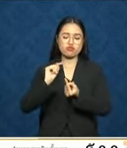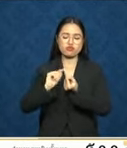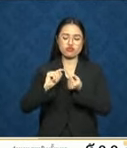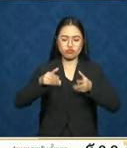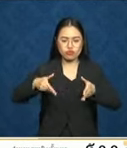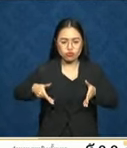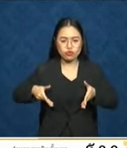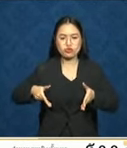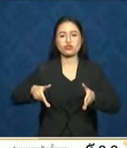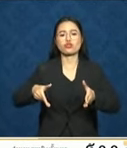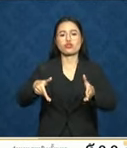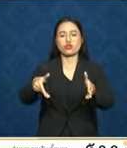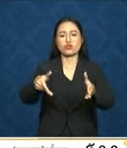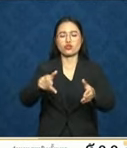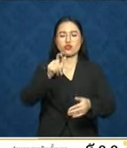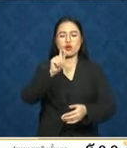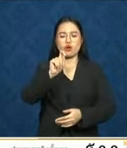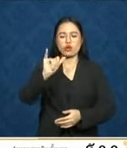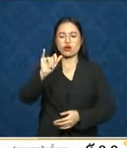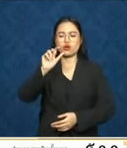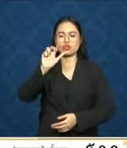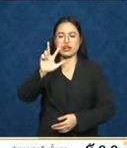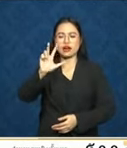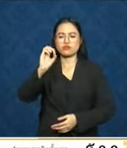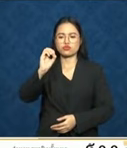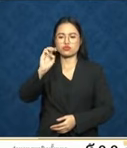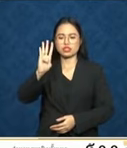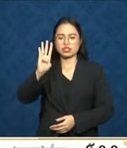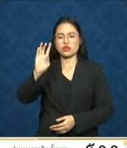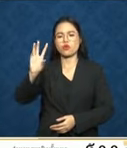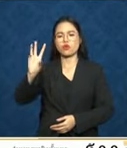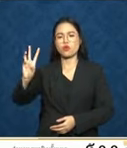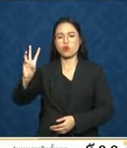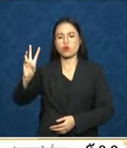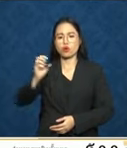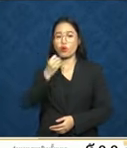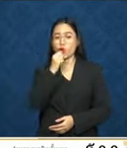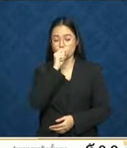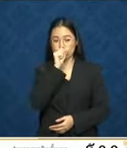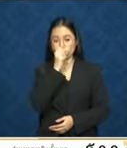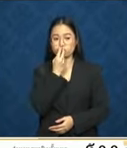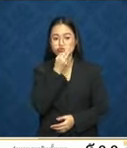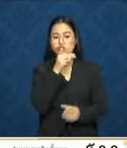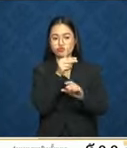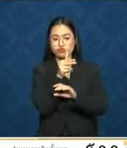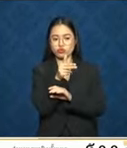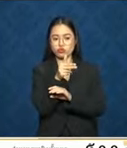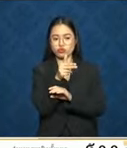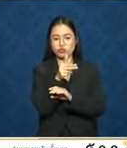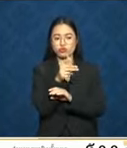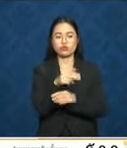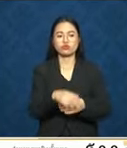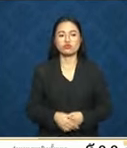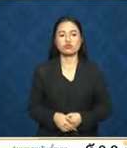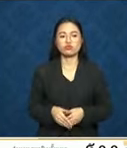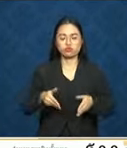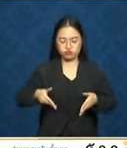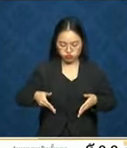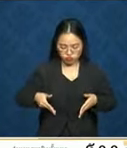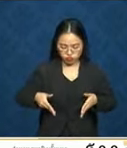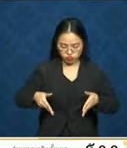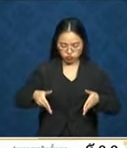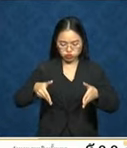างสายถนนอย3046เดี๋ยวรบกวนขอวิดีโอด้วยนะคะซึ่งเป็นทางลัดทางเลี่ยงระ